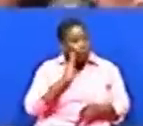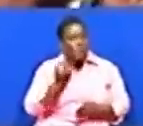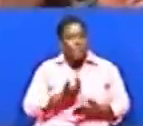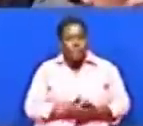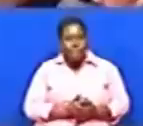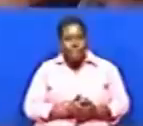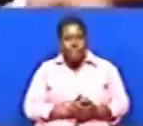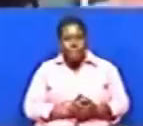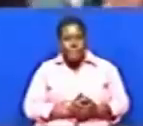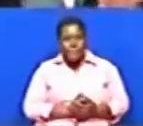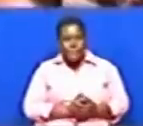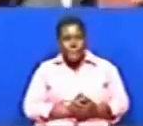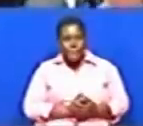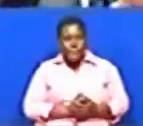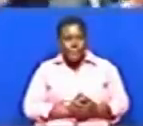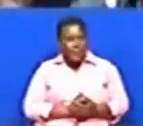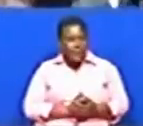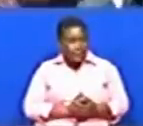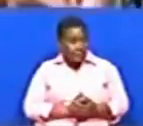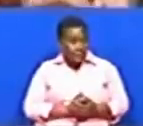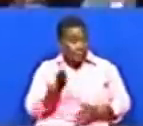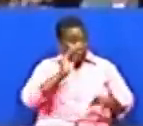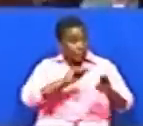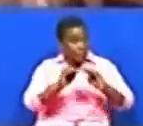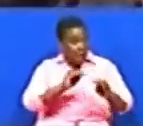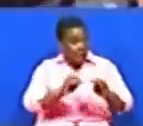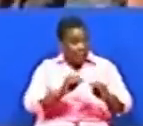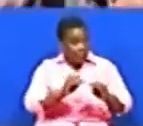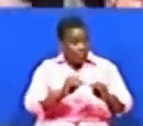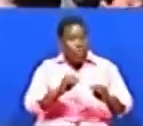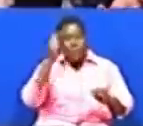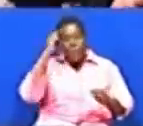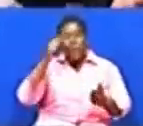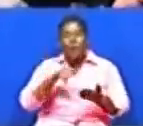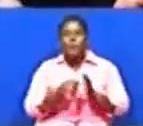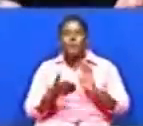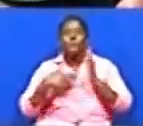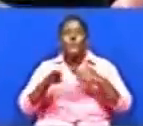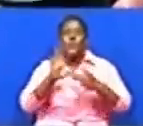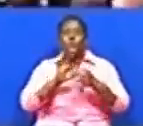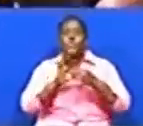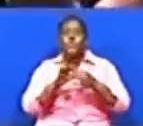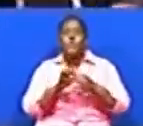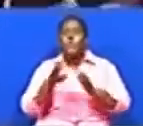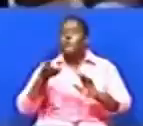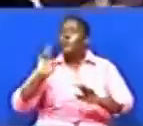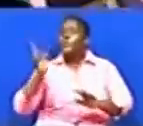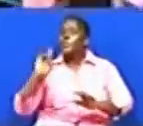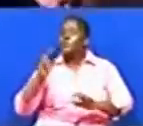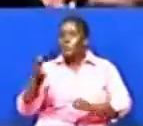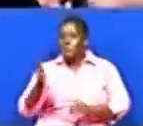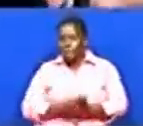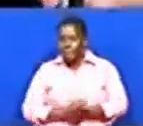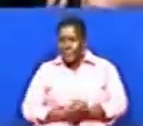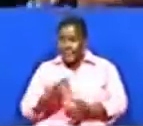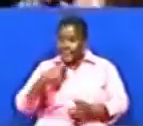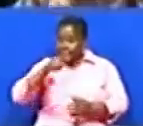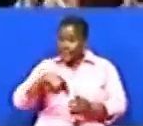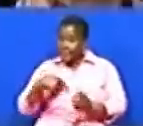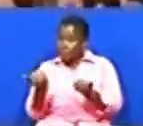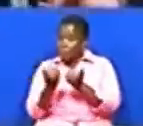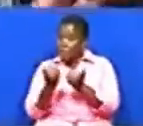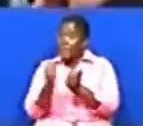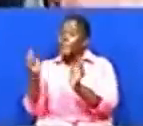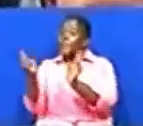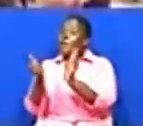Tunaitaka hata shilingi 100 yako. Na lengo la kutaka hela yako hiyo ya mchango ni wewe uwe sehemu ya historia hii kubwa. Tunakwenda kuweka